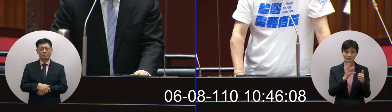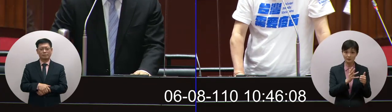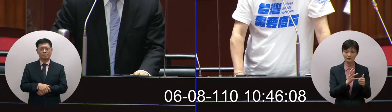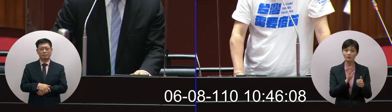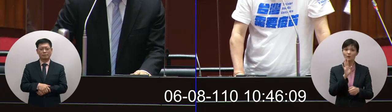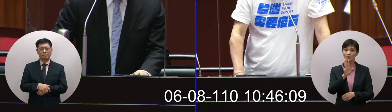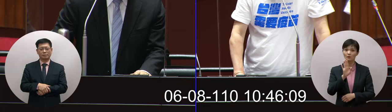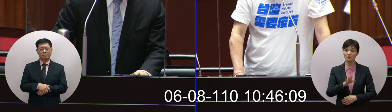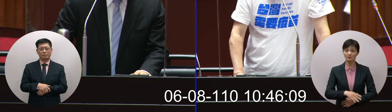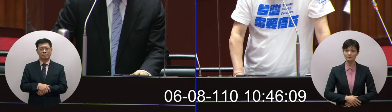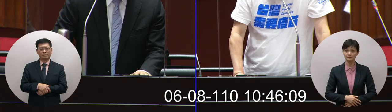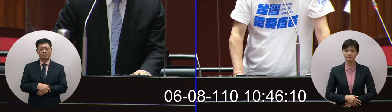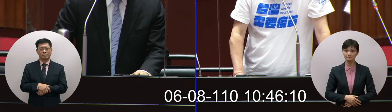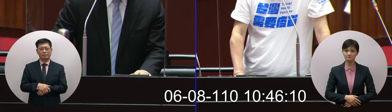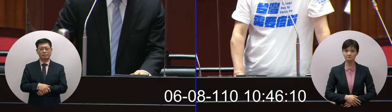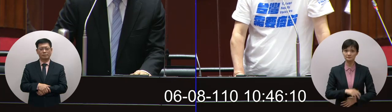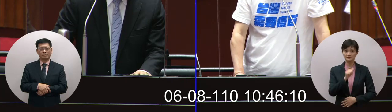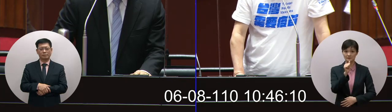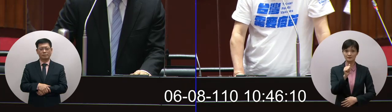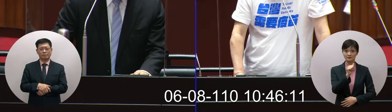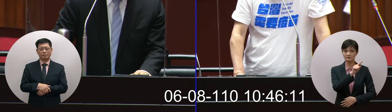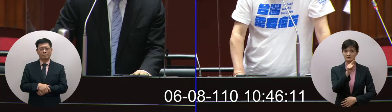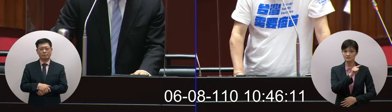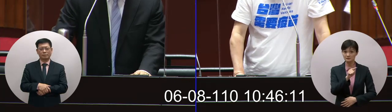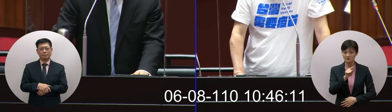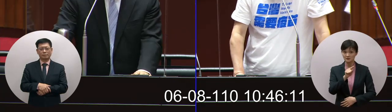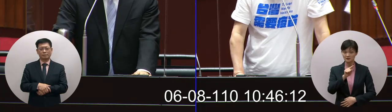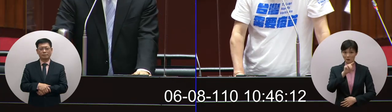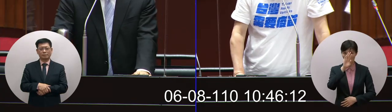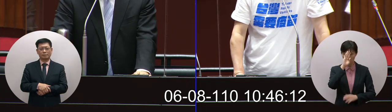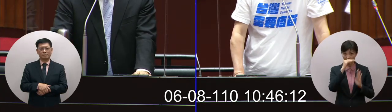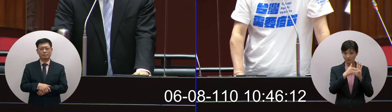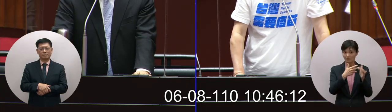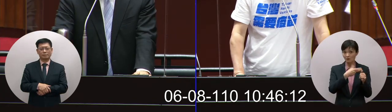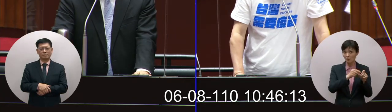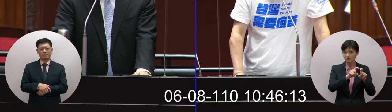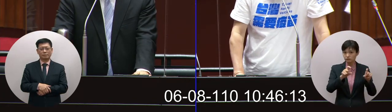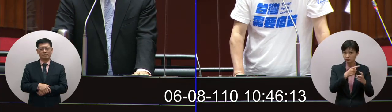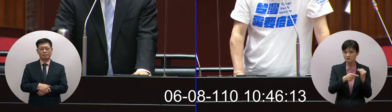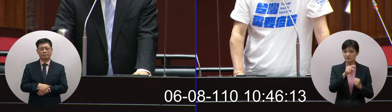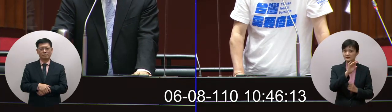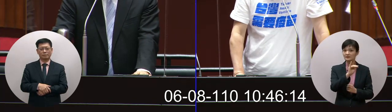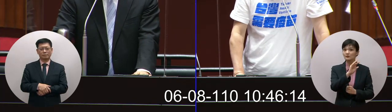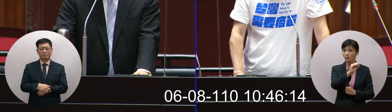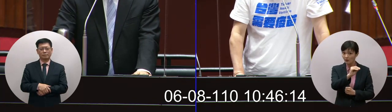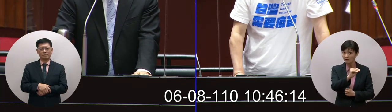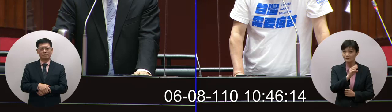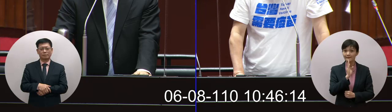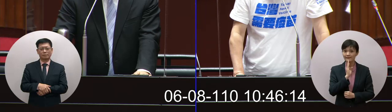楚。我们 A 日疫苗买了1000万剂，现在到货